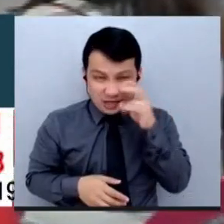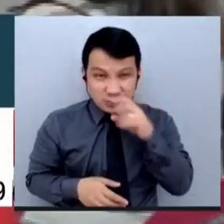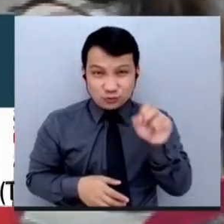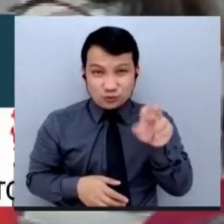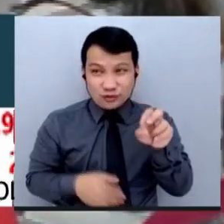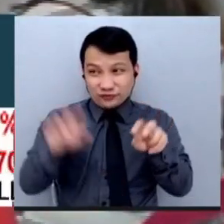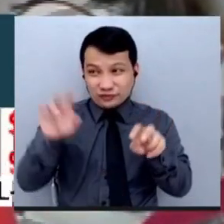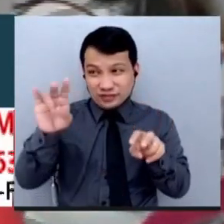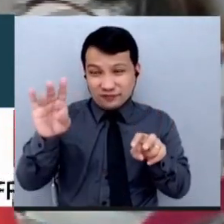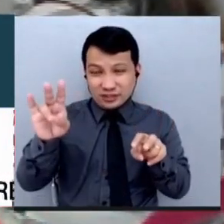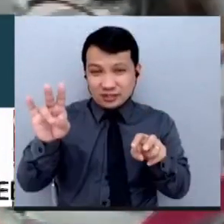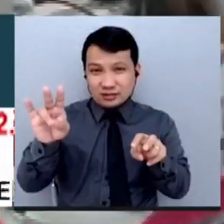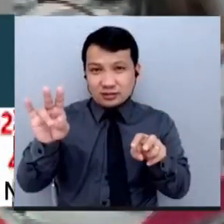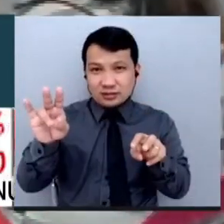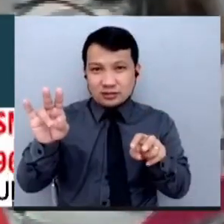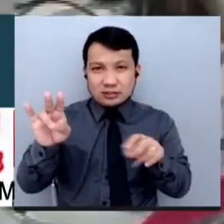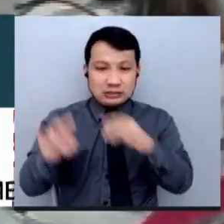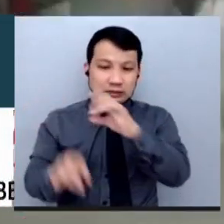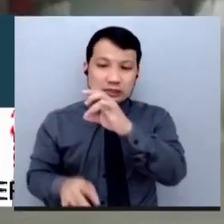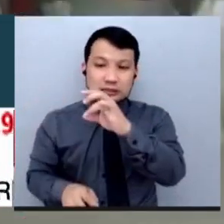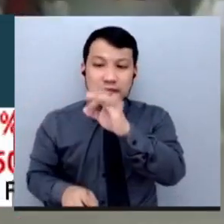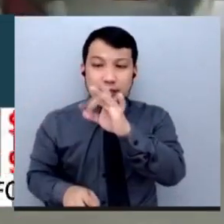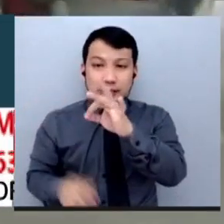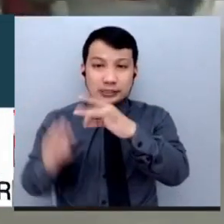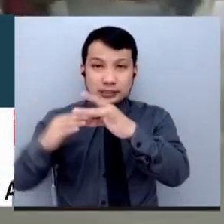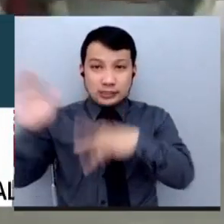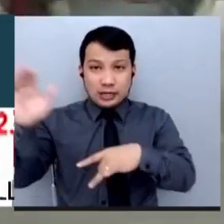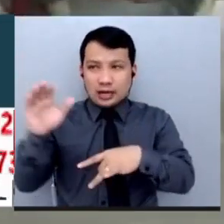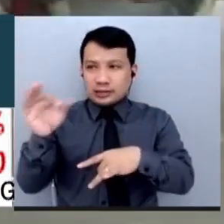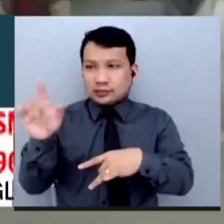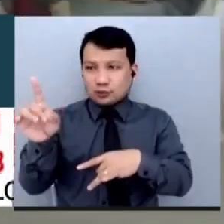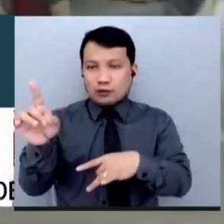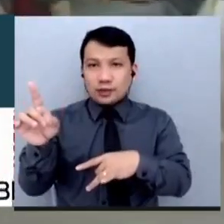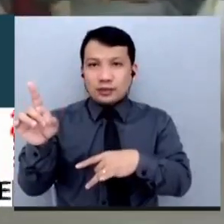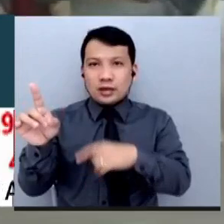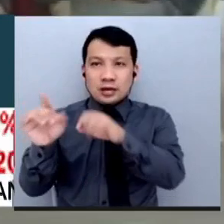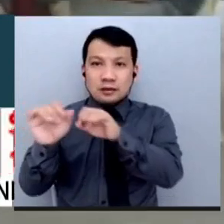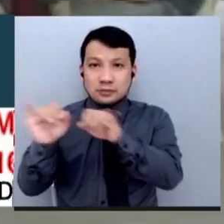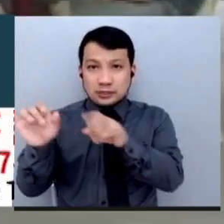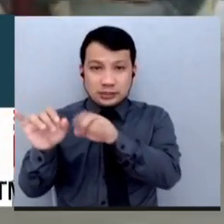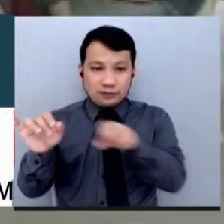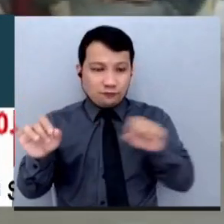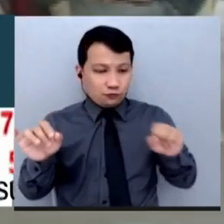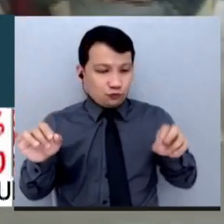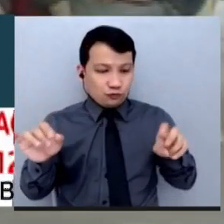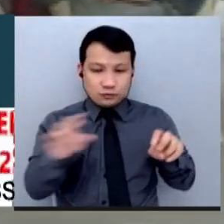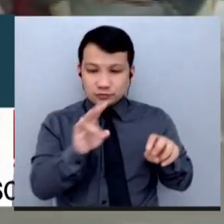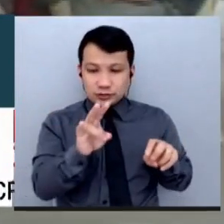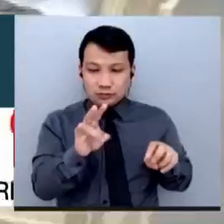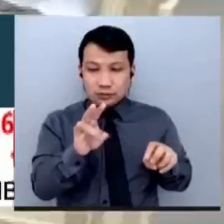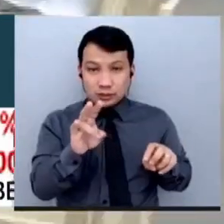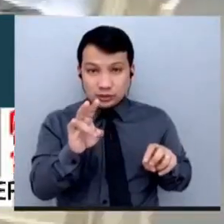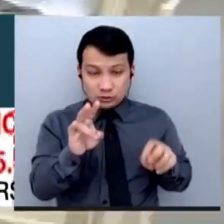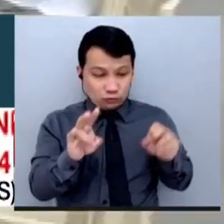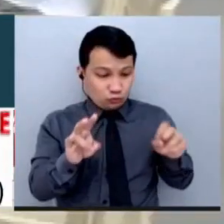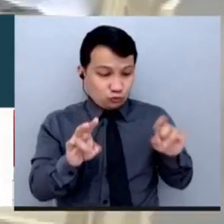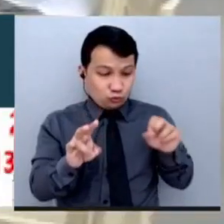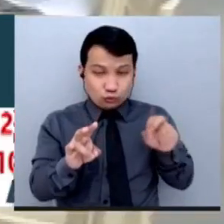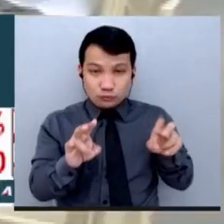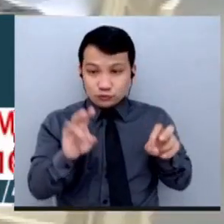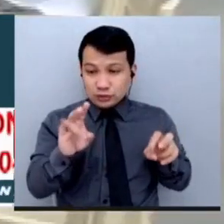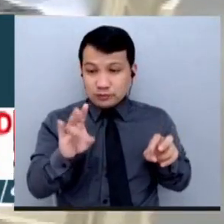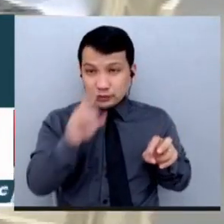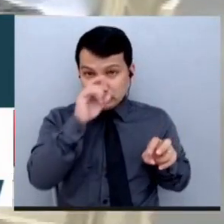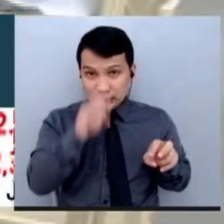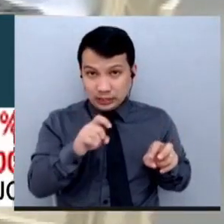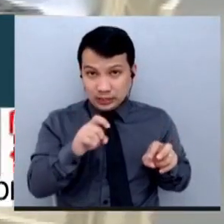yung 18 and above, naka 91% na tayo. Pag yung 12 to 17, naka 91% na tayo.